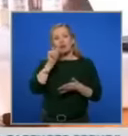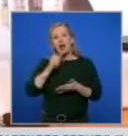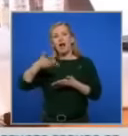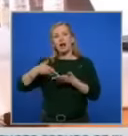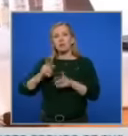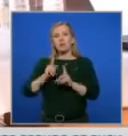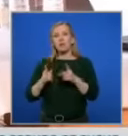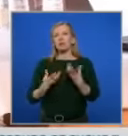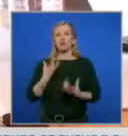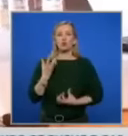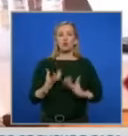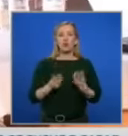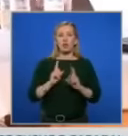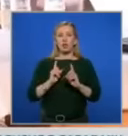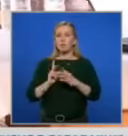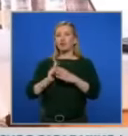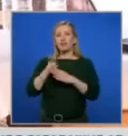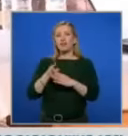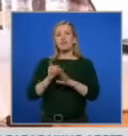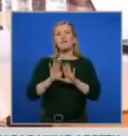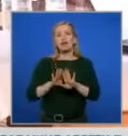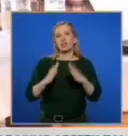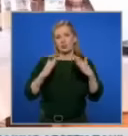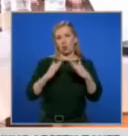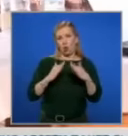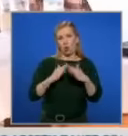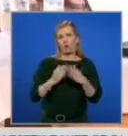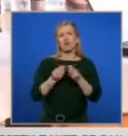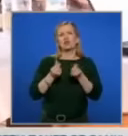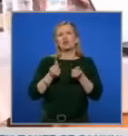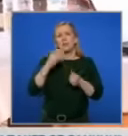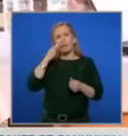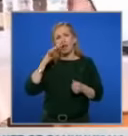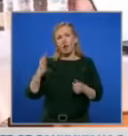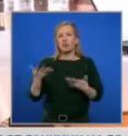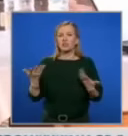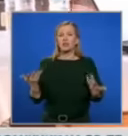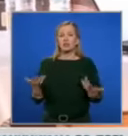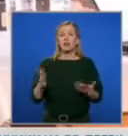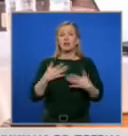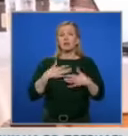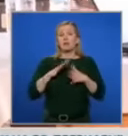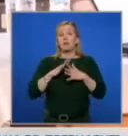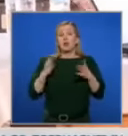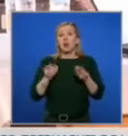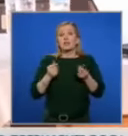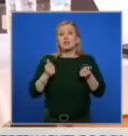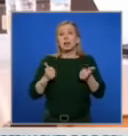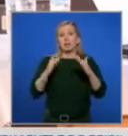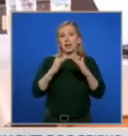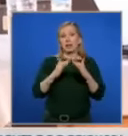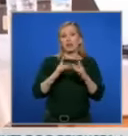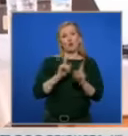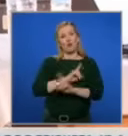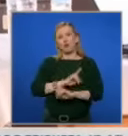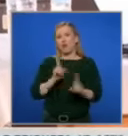се отоплявате. Не може да влезете в любимата си къща, която струва милиони. Имаме много луксозни къщи, но не може да влизаме